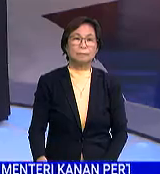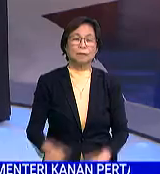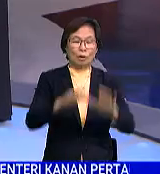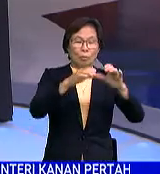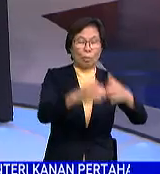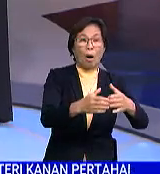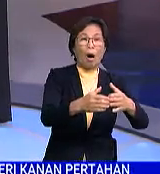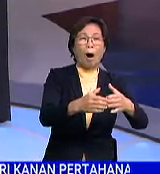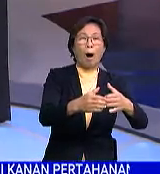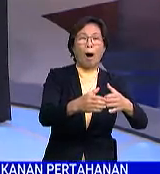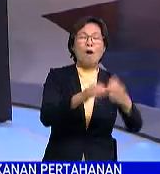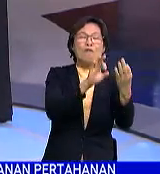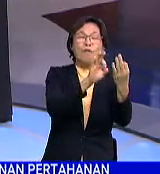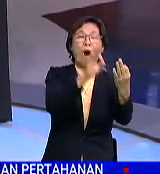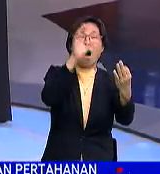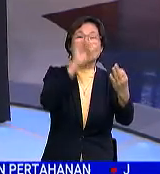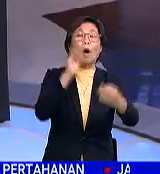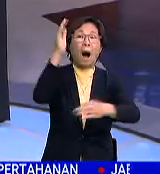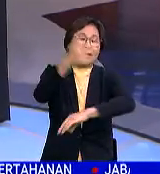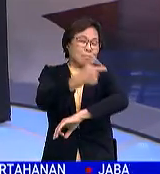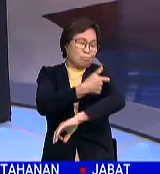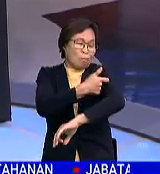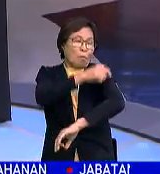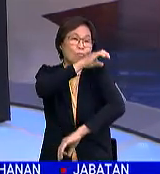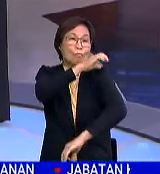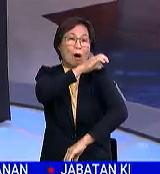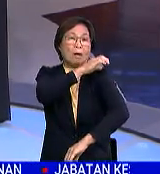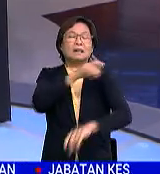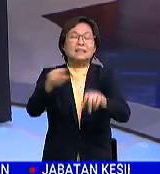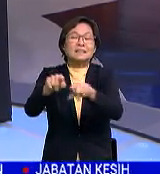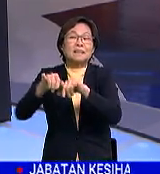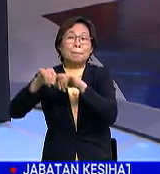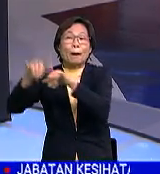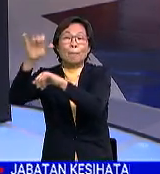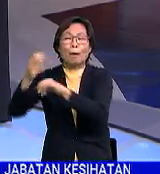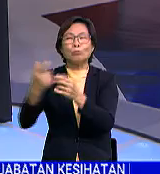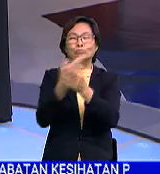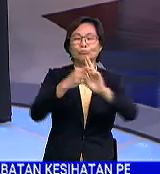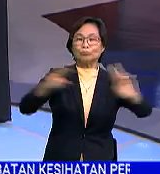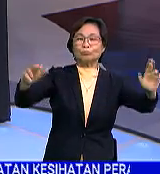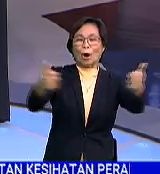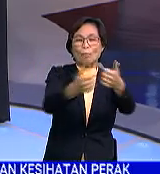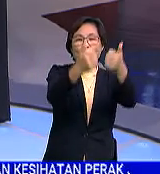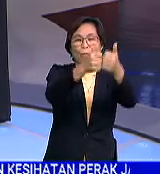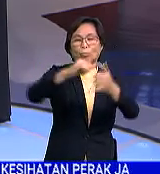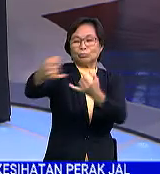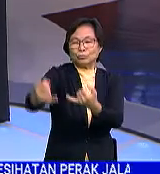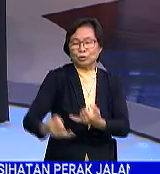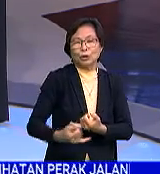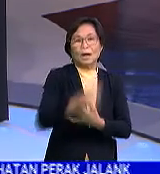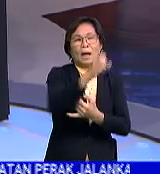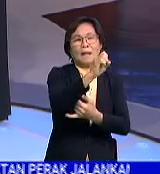Skuad futsal lelaki negara akan menerima suntikan ke jurulatihan ala Eropah sebagai persediaan ke kejohanan jemputan